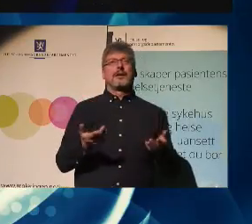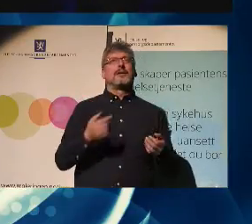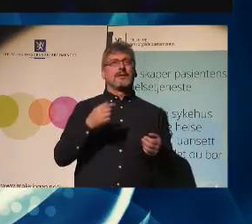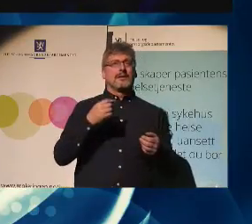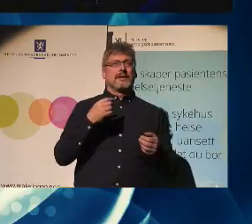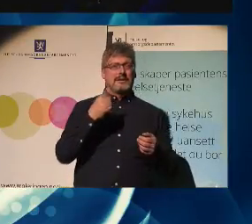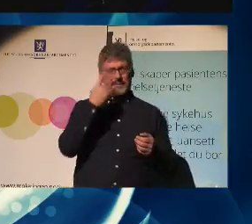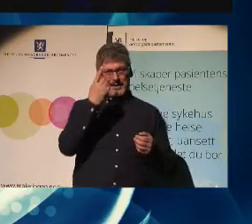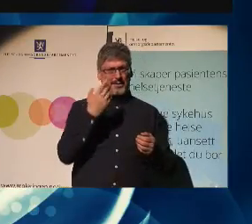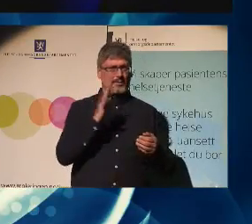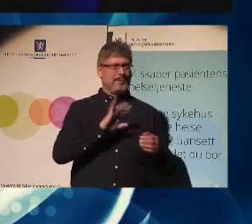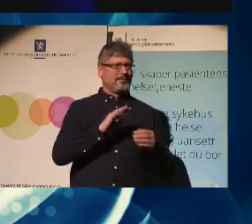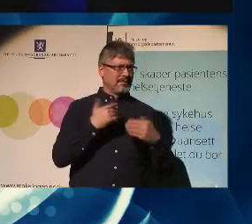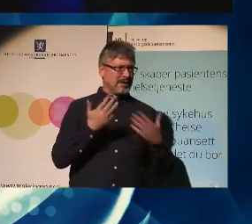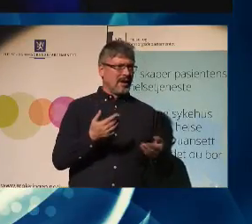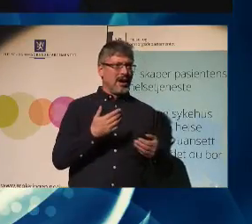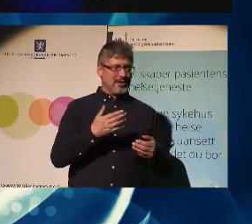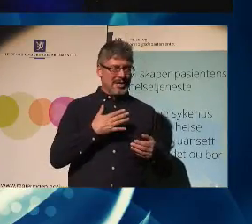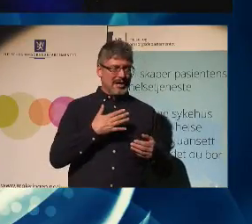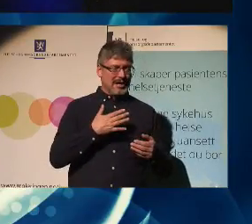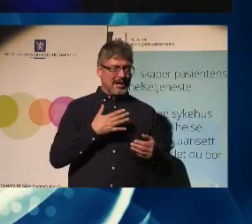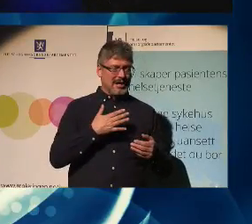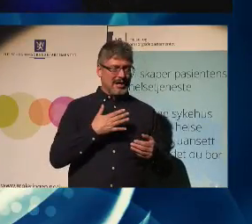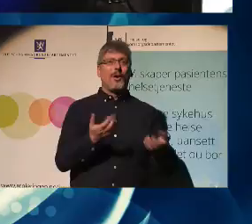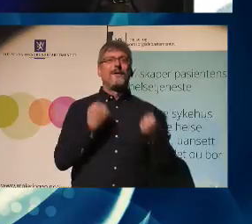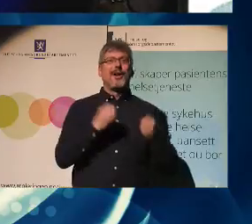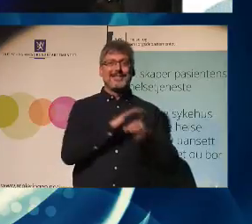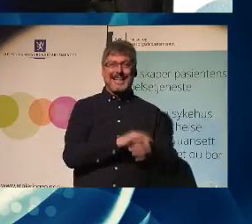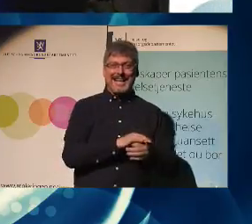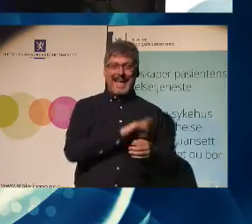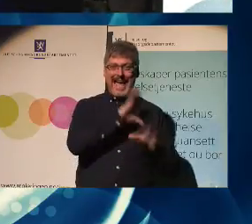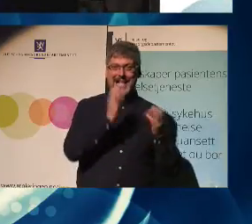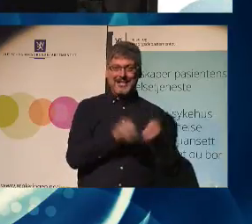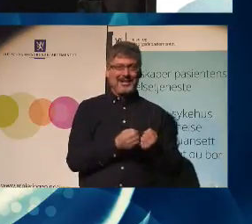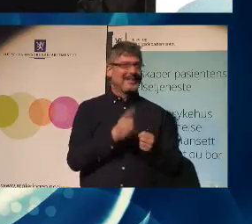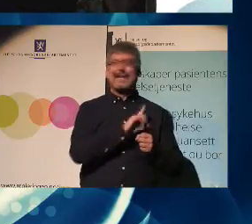tatt, og har jobbet med det. Ikke bare en gruppe, faktisk.